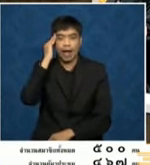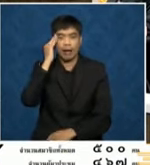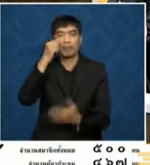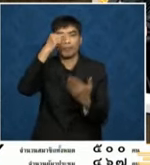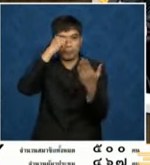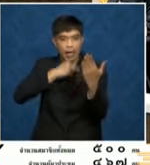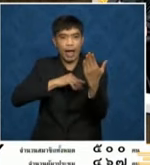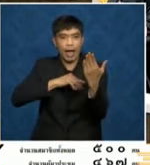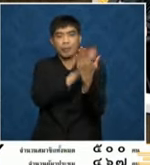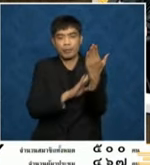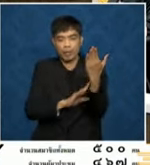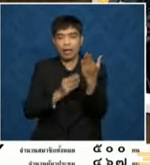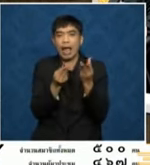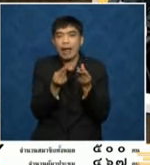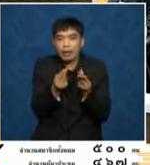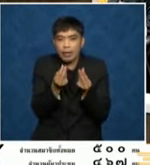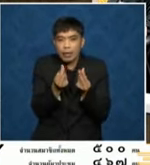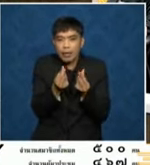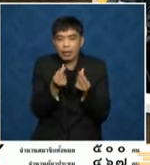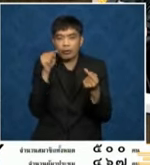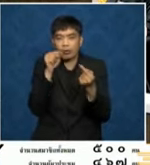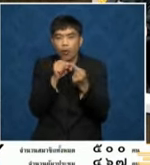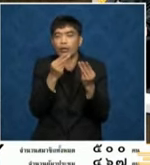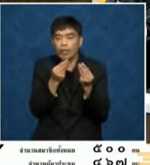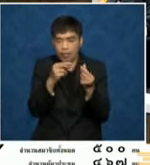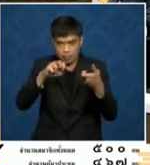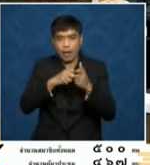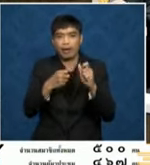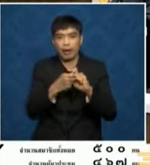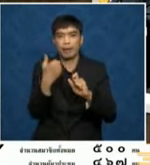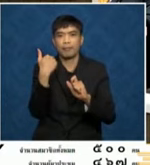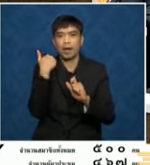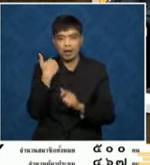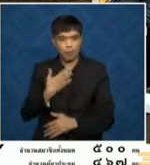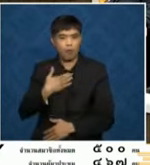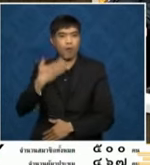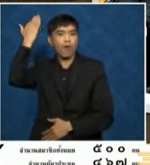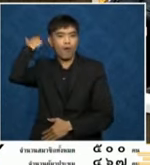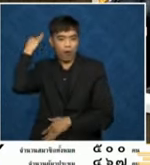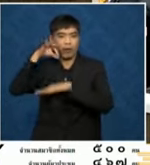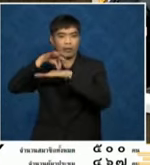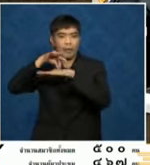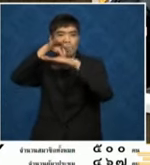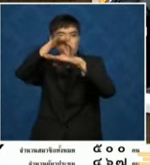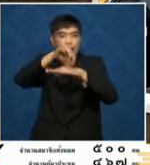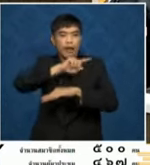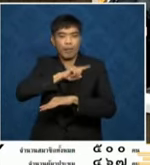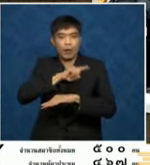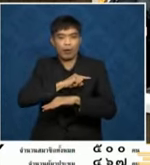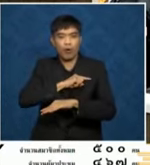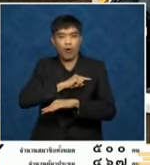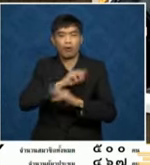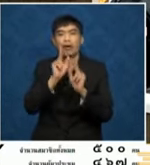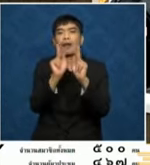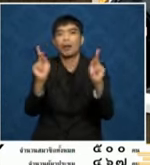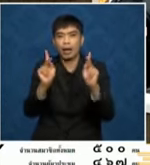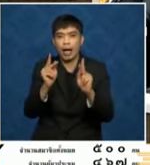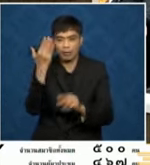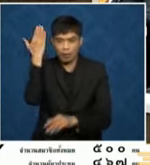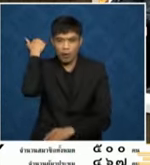มเคยอยู่กรรมการวิสามัญที่ดินนะครับประเทศไทยเราทราบมาโดยตลอดว่ามันมีอยู่320ล้าน